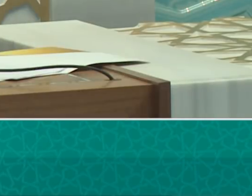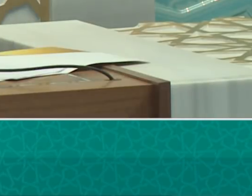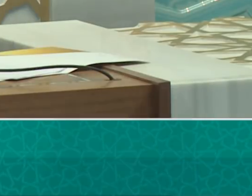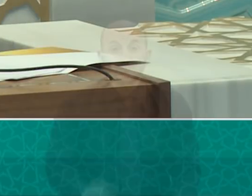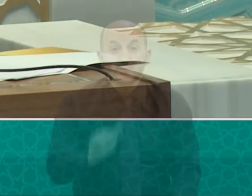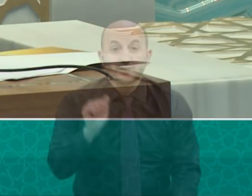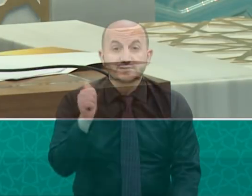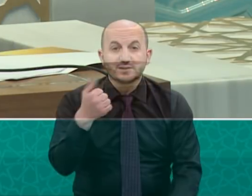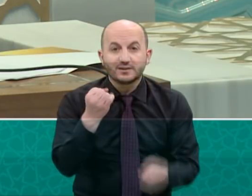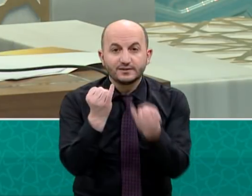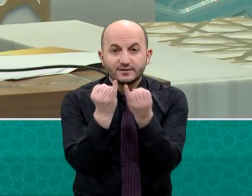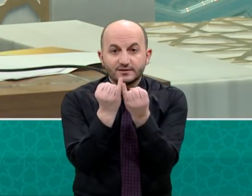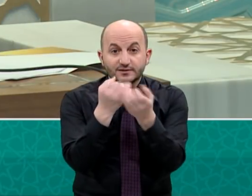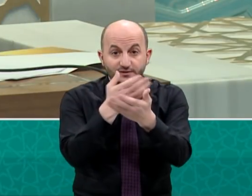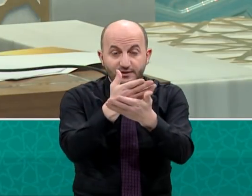Değerli kardeşlerim,